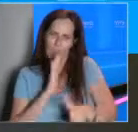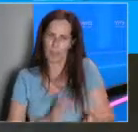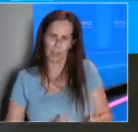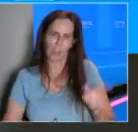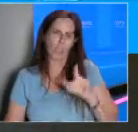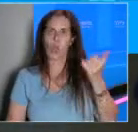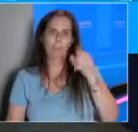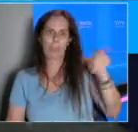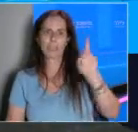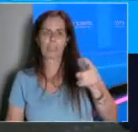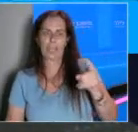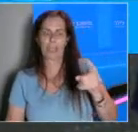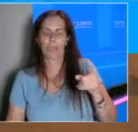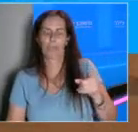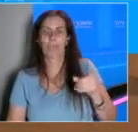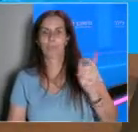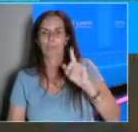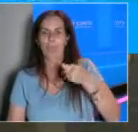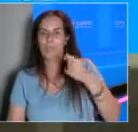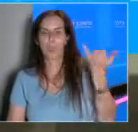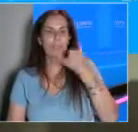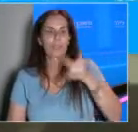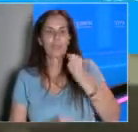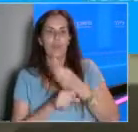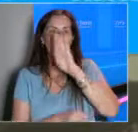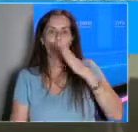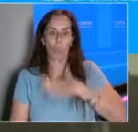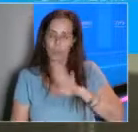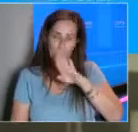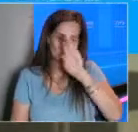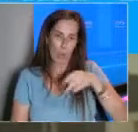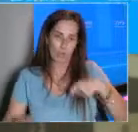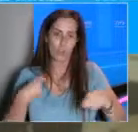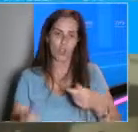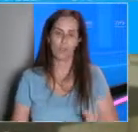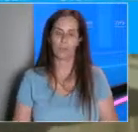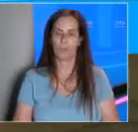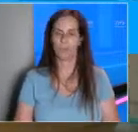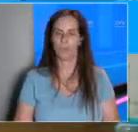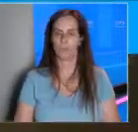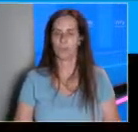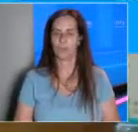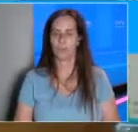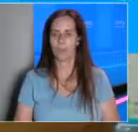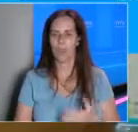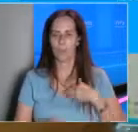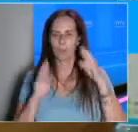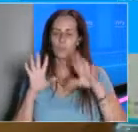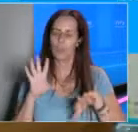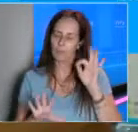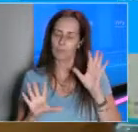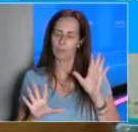לא שתמיד צריך להתעשת לפי מה שרוצה ראש הממשלה, אתה יודע. הוא גם יכול לעשות איזה ויתור, לא? נכון, תראה, אני מאוד מקווה